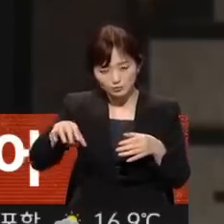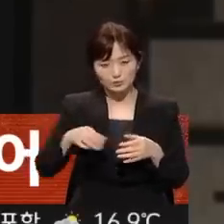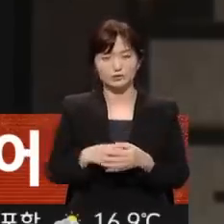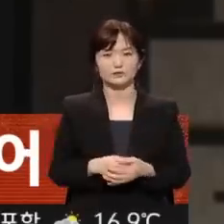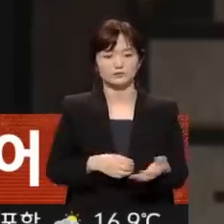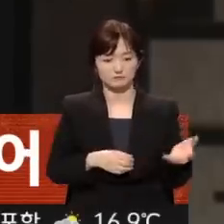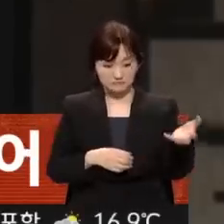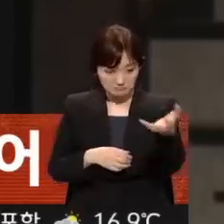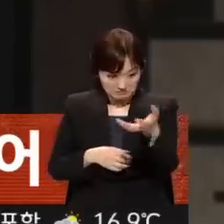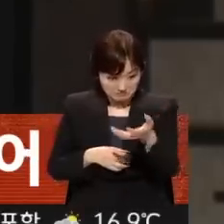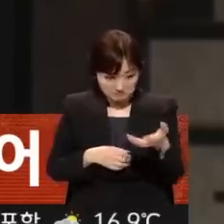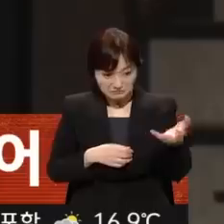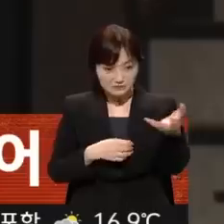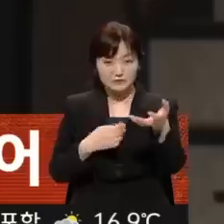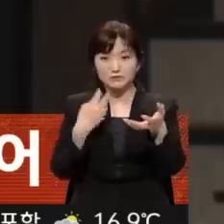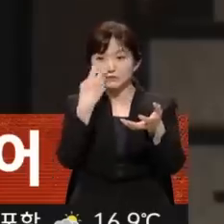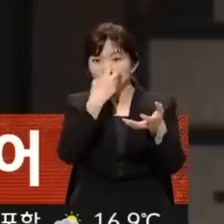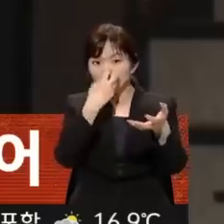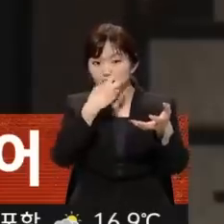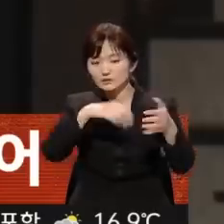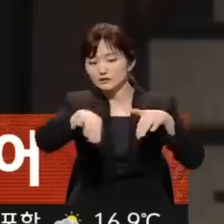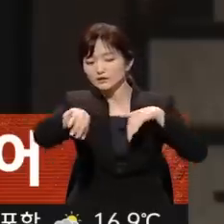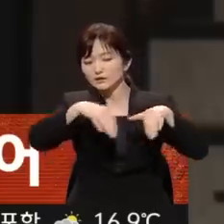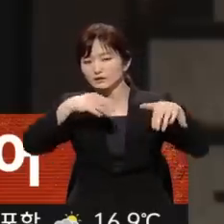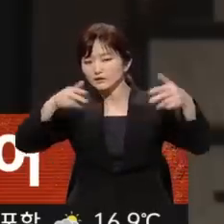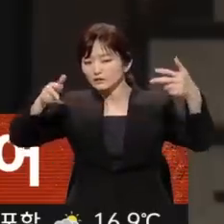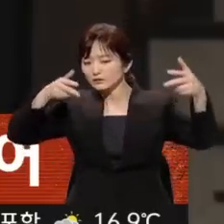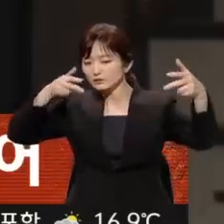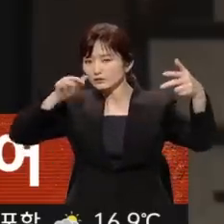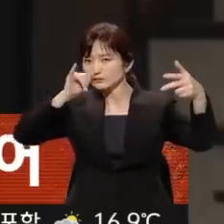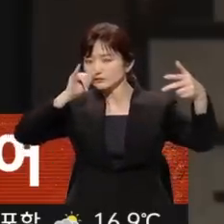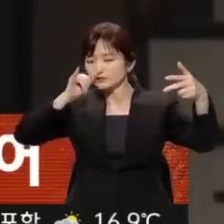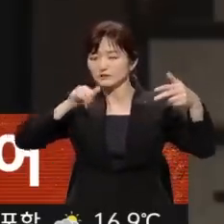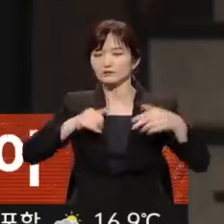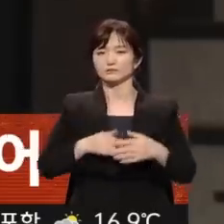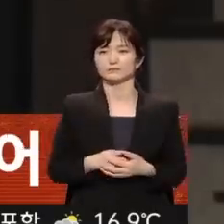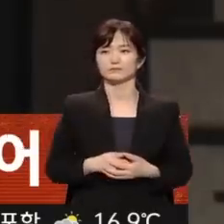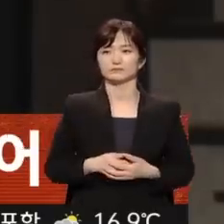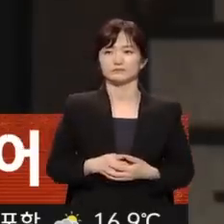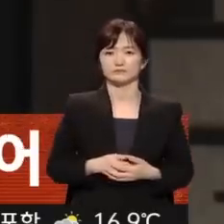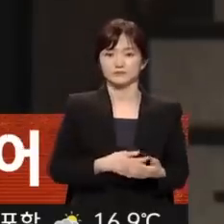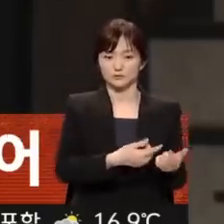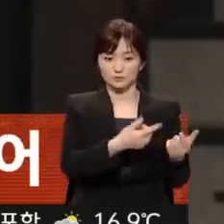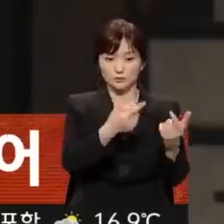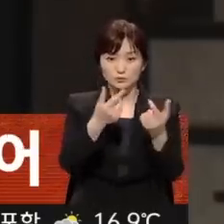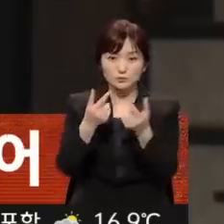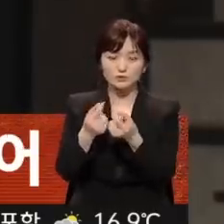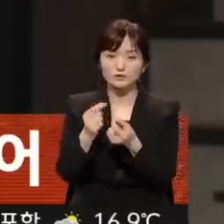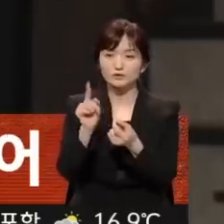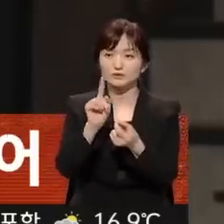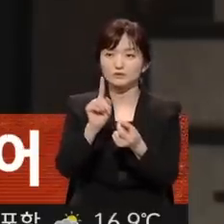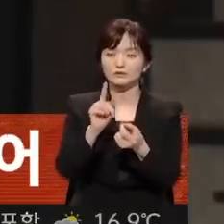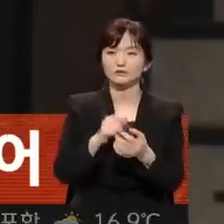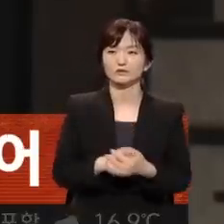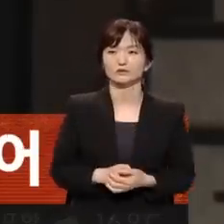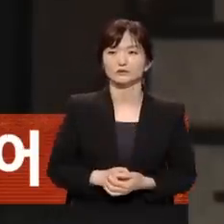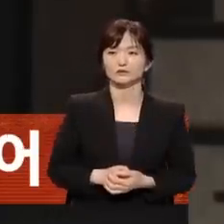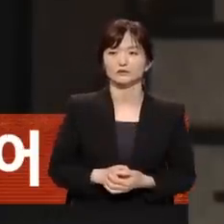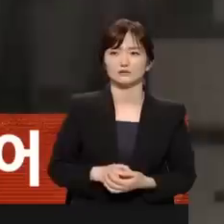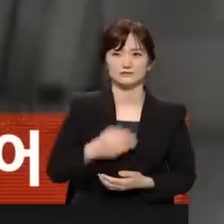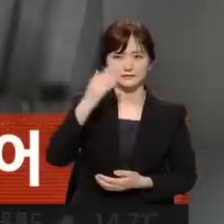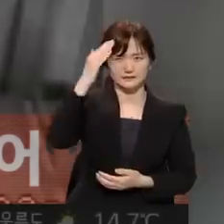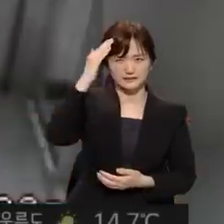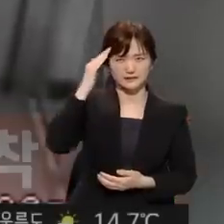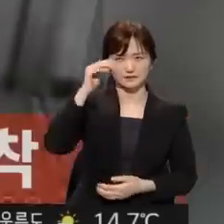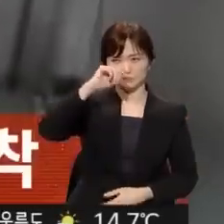하게 되면 아무래도 길거리에 CCTV가 있을 거 아니겠습니까? 그렇죠, 그렇죠. 그래서 거기에서 공통적으로 어떤 그 검정 모자를